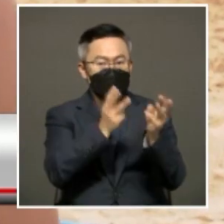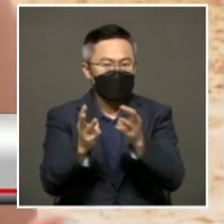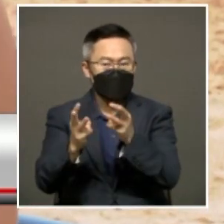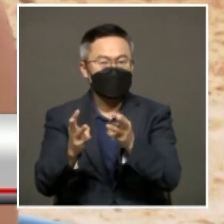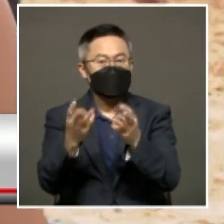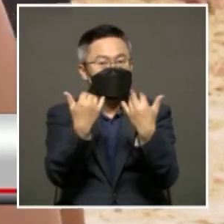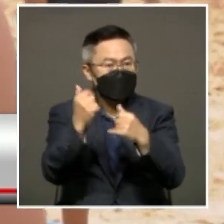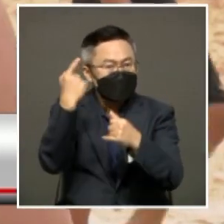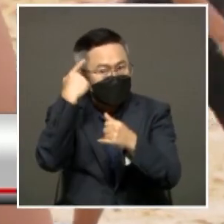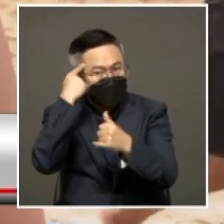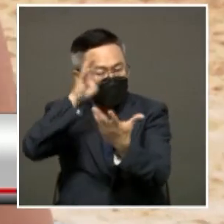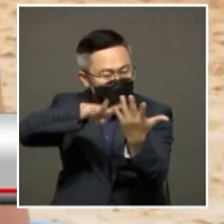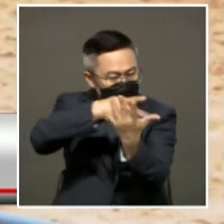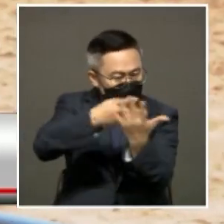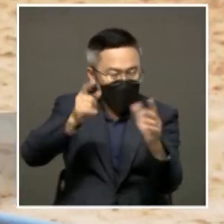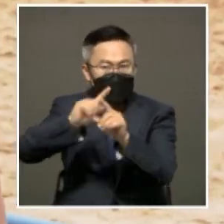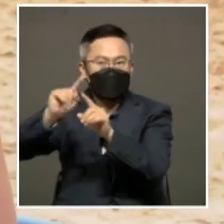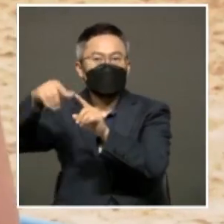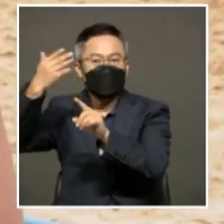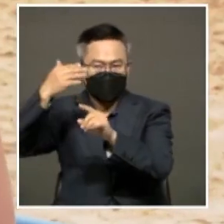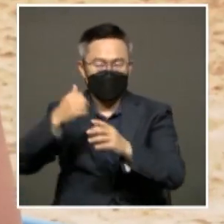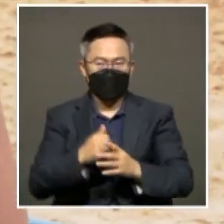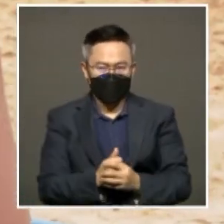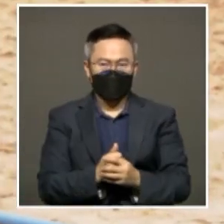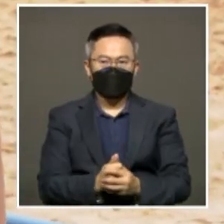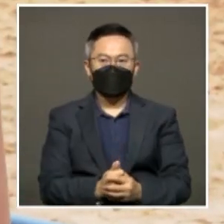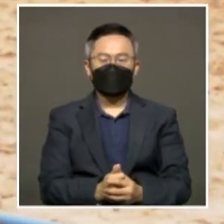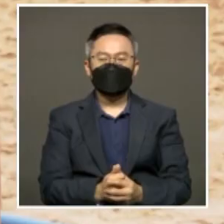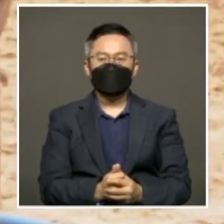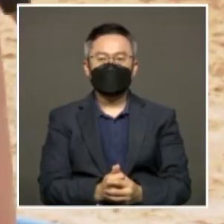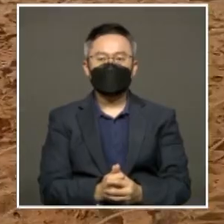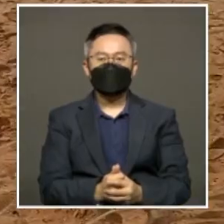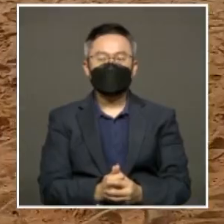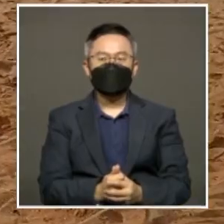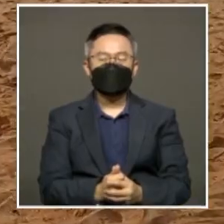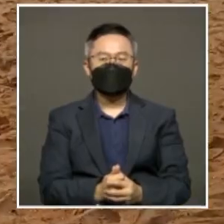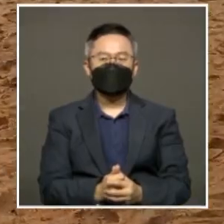มีแบบแผนในการเล่นอะไรอย่างเงี้ยค่ะมากกว่าชุดเยาวชน